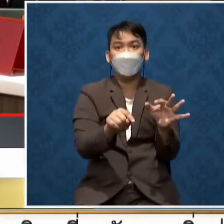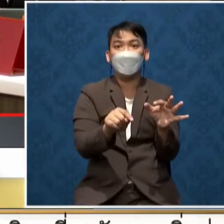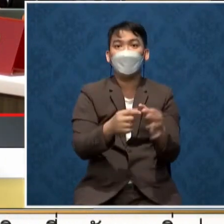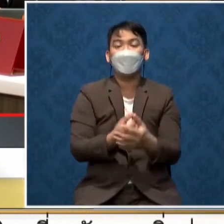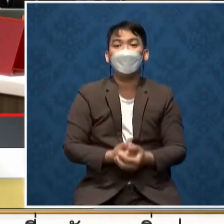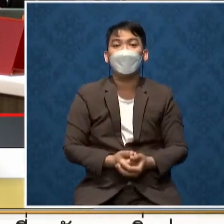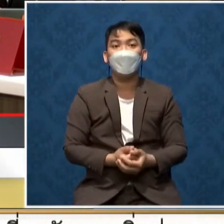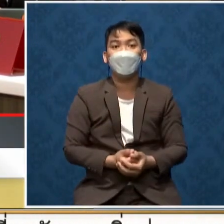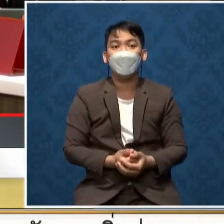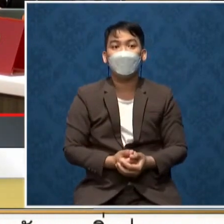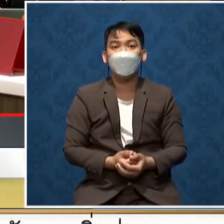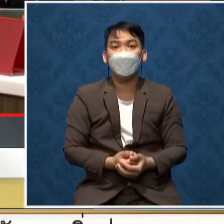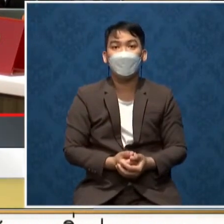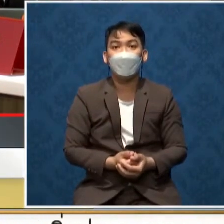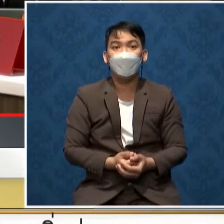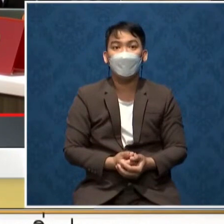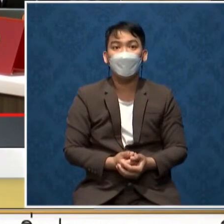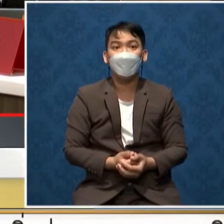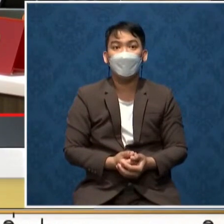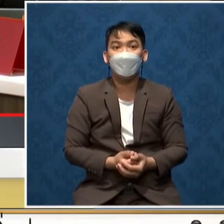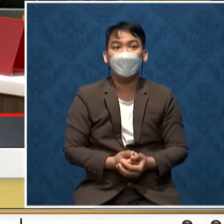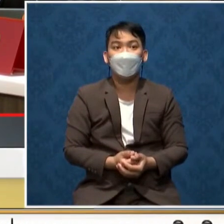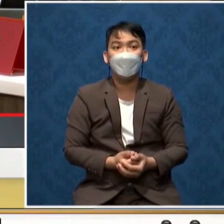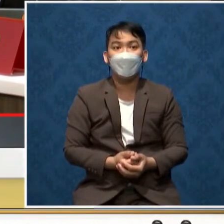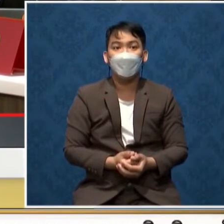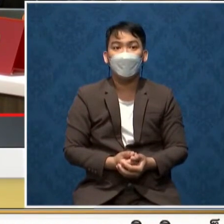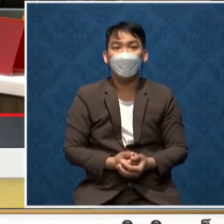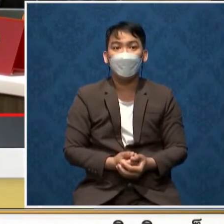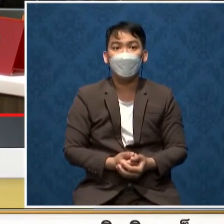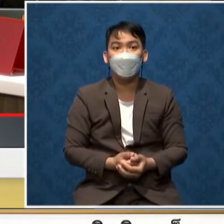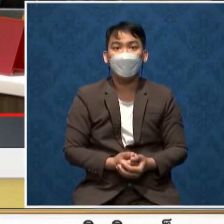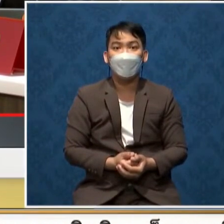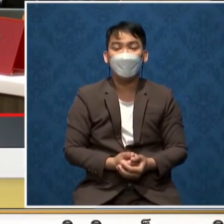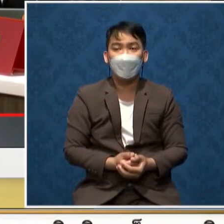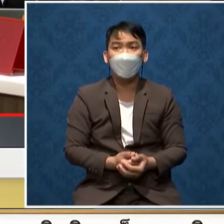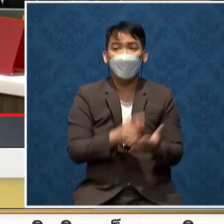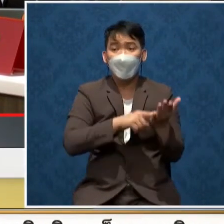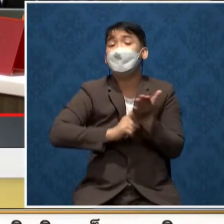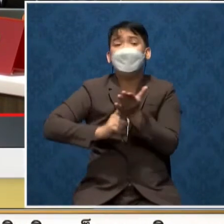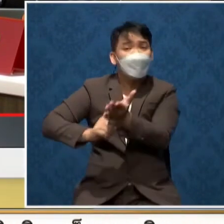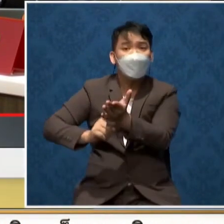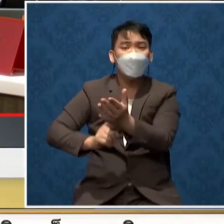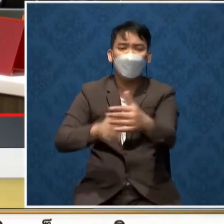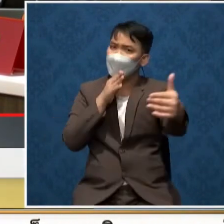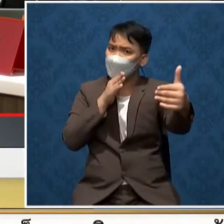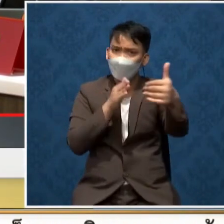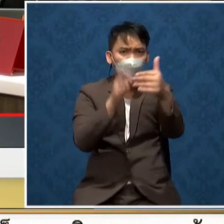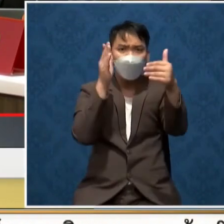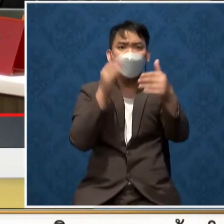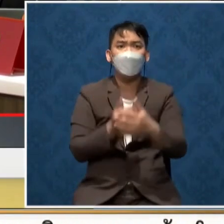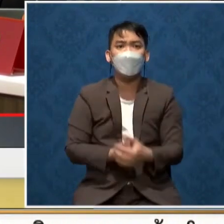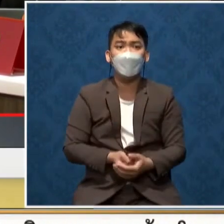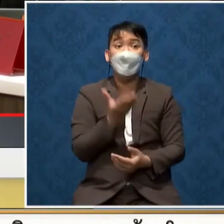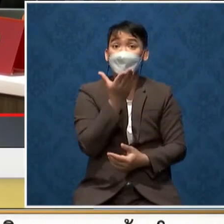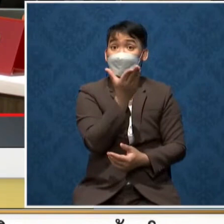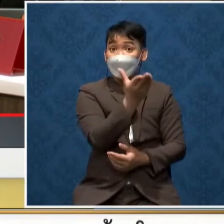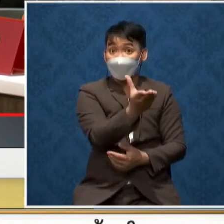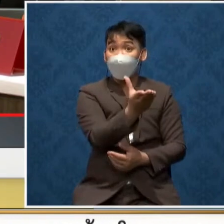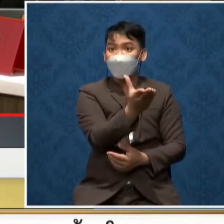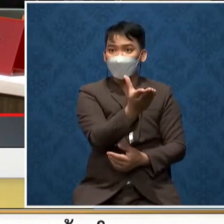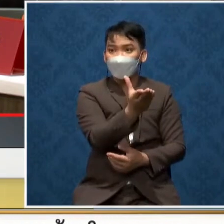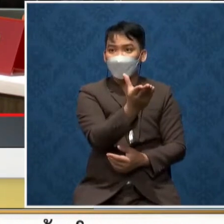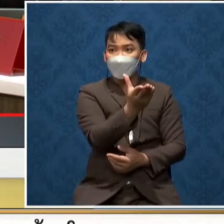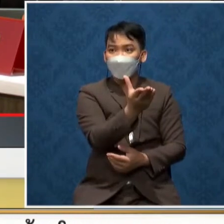ให้ยื่นไม่บอกก็ได้นะครับโดยตรงเลยครับต้องมีงั้นท่านต้องทำตามพ.ร.